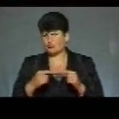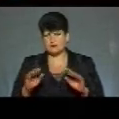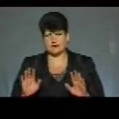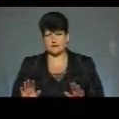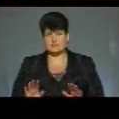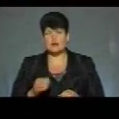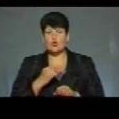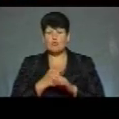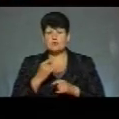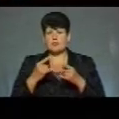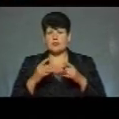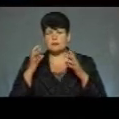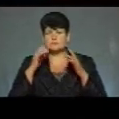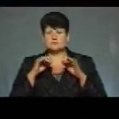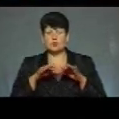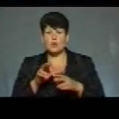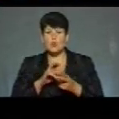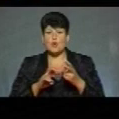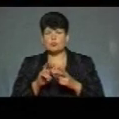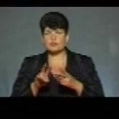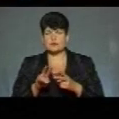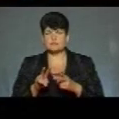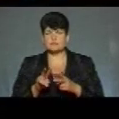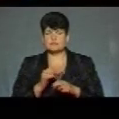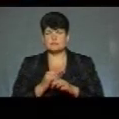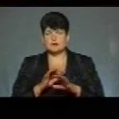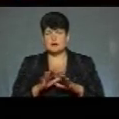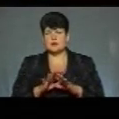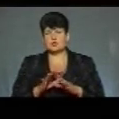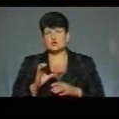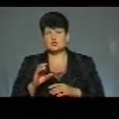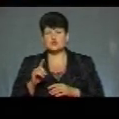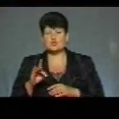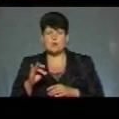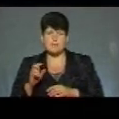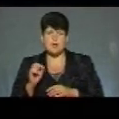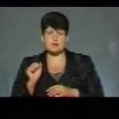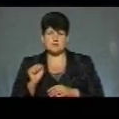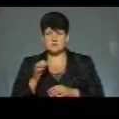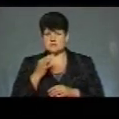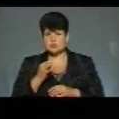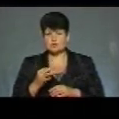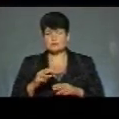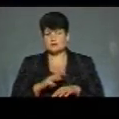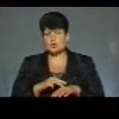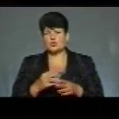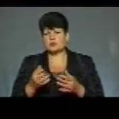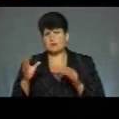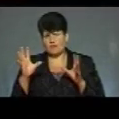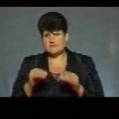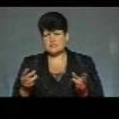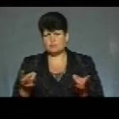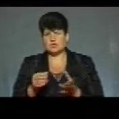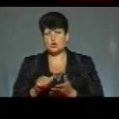На роботі телерадіокомпанії обшуки не позначилися. Зура Паласанія запевнив, що правоохоронці отримують усі